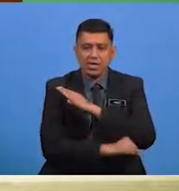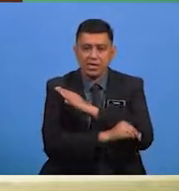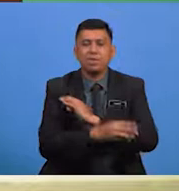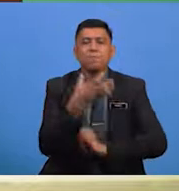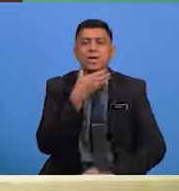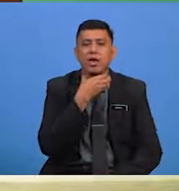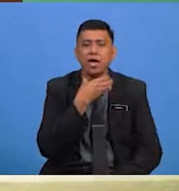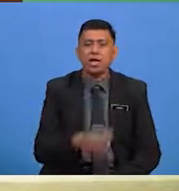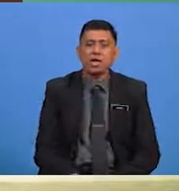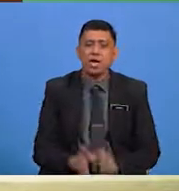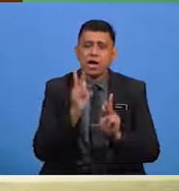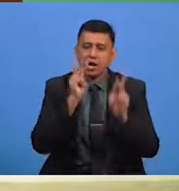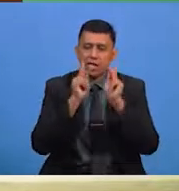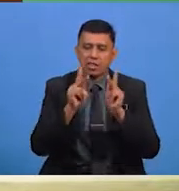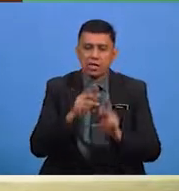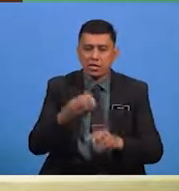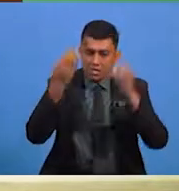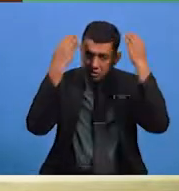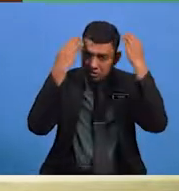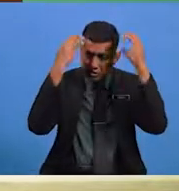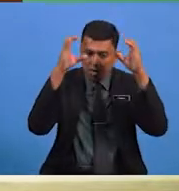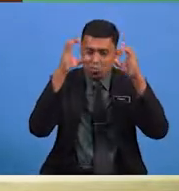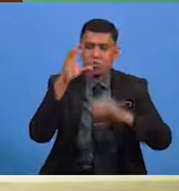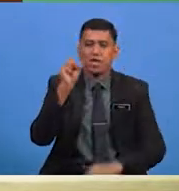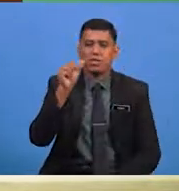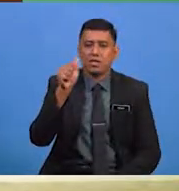negeri Perak, kata Cikgu Sasi.